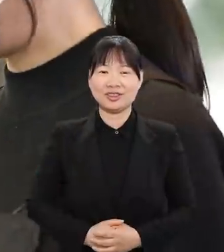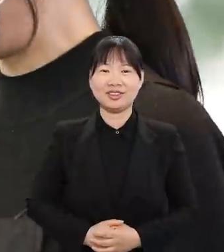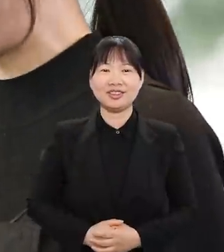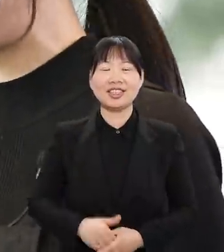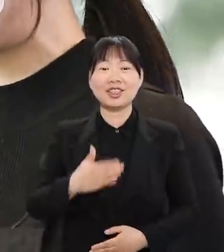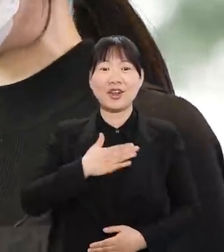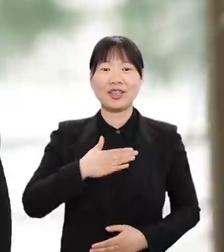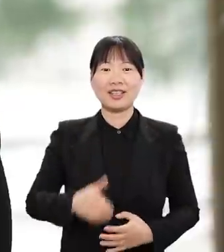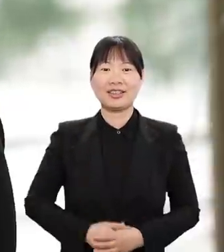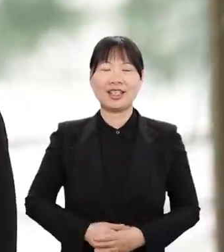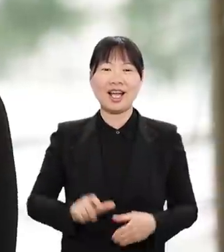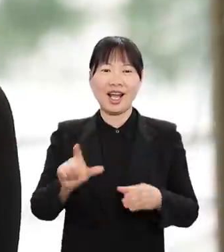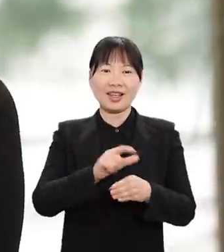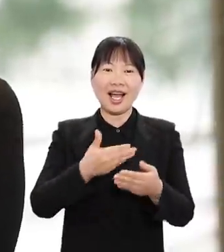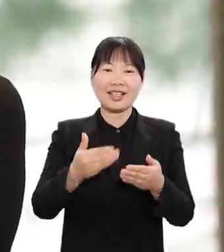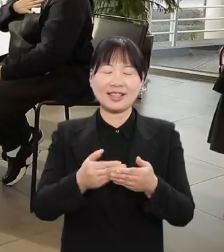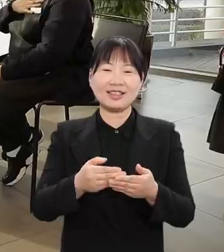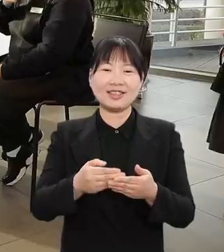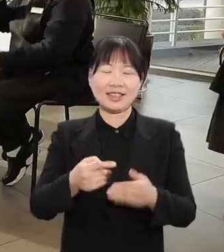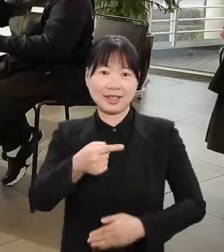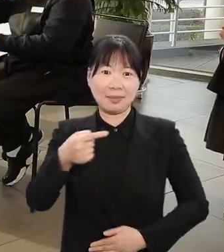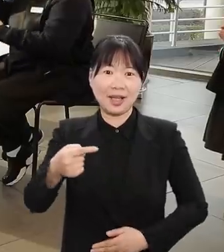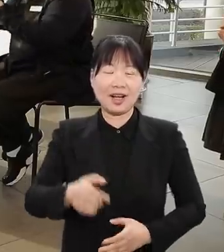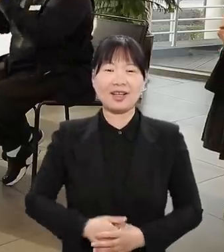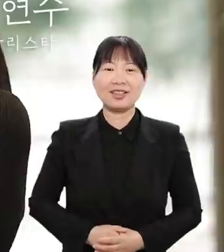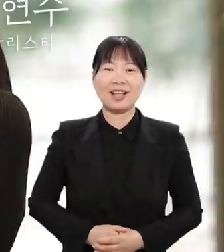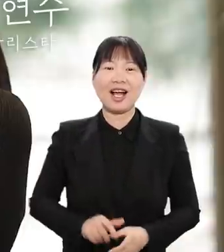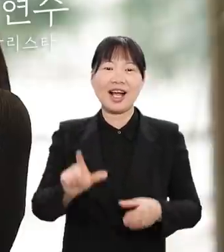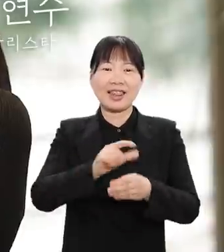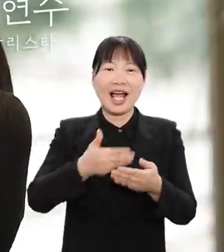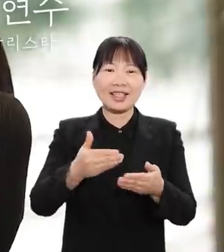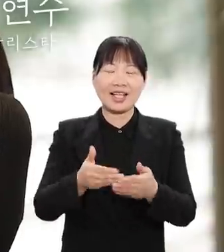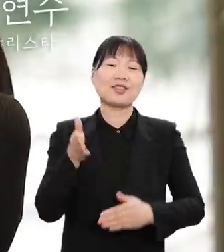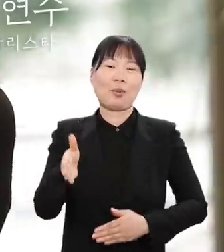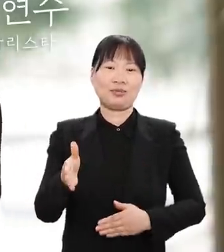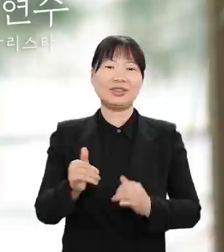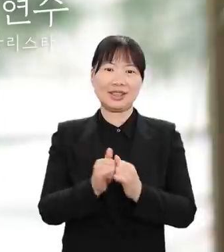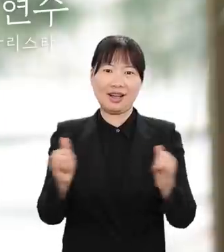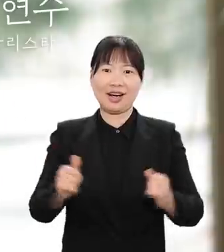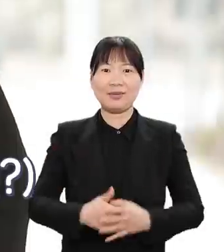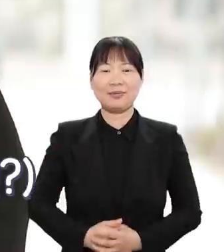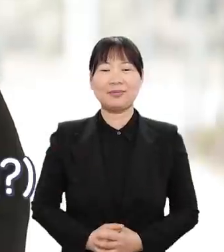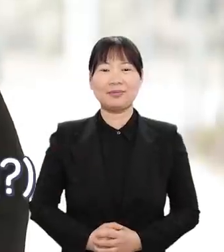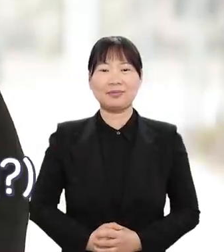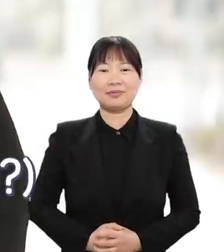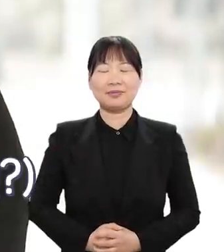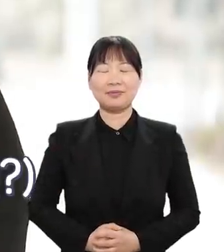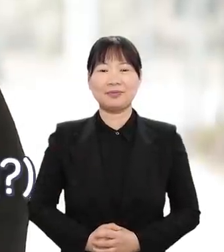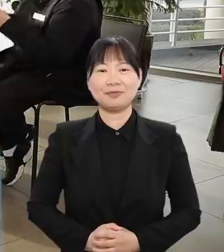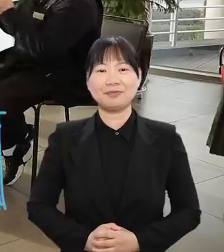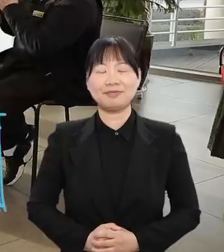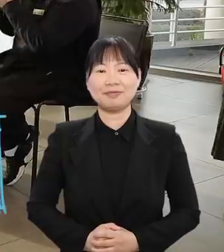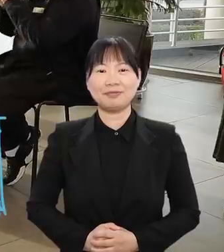누구세요? 아, 저는 라떼아트 챔피언이라고 라떼아찌를 하는 사람입니다. 헐!